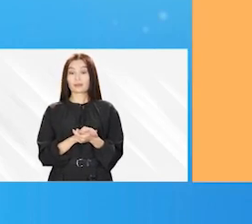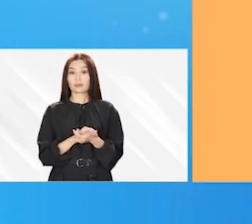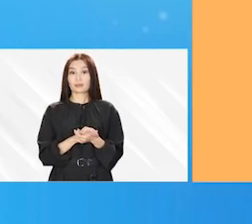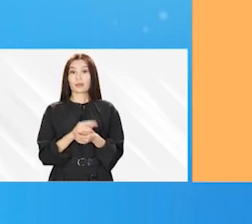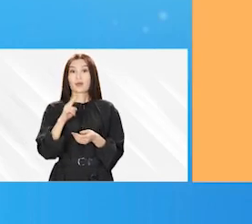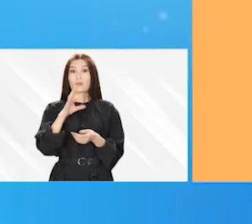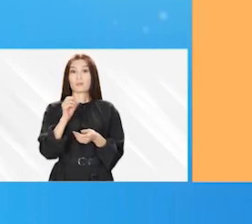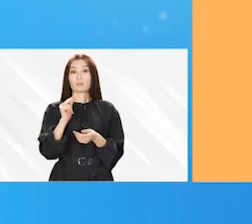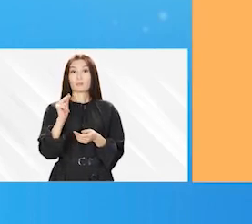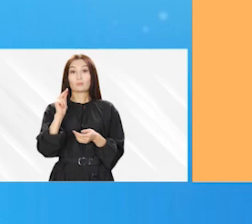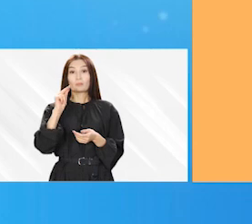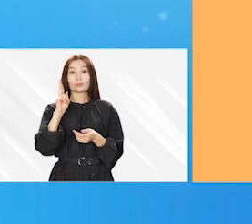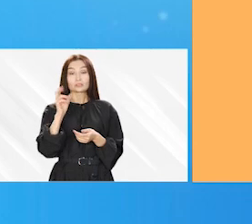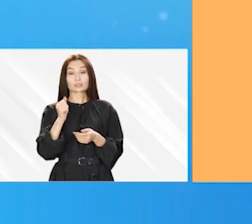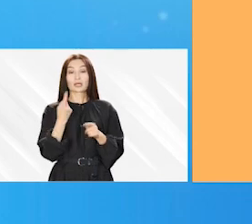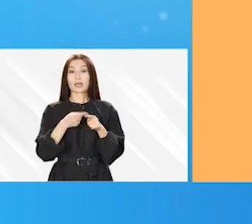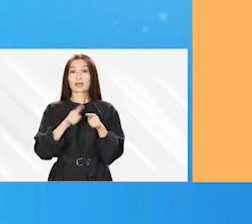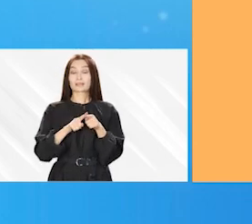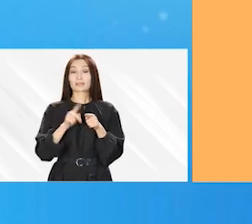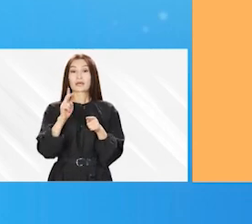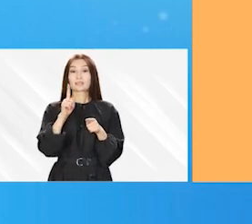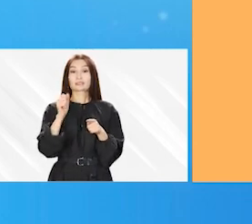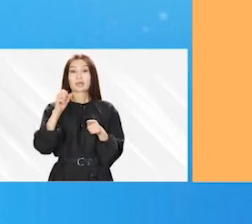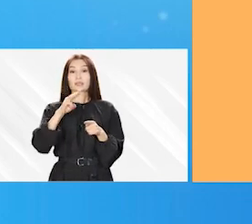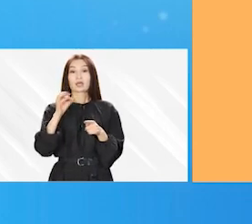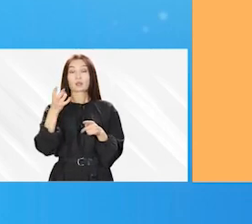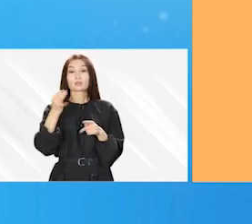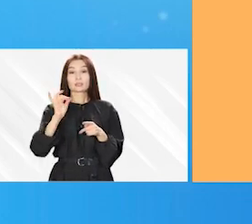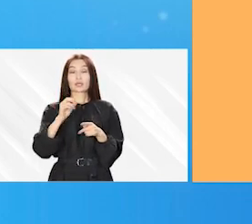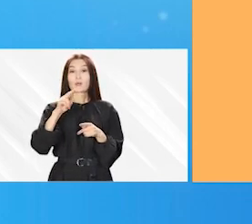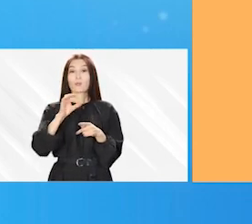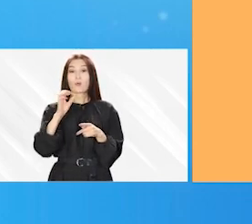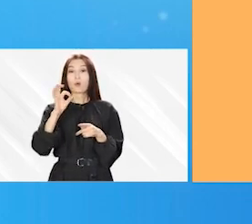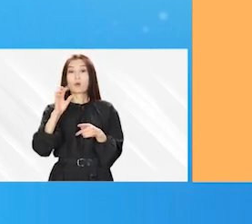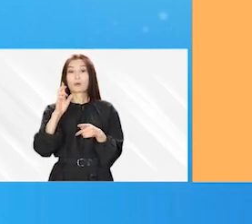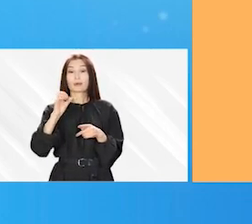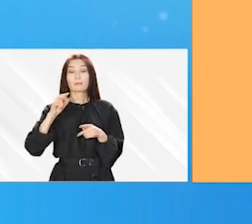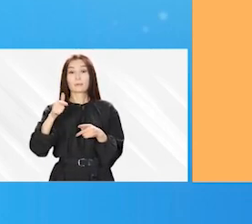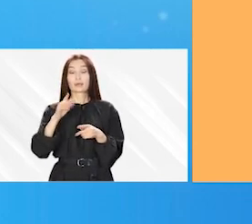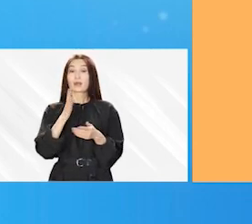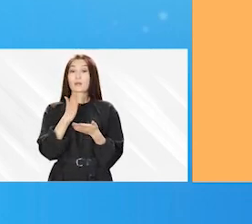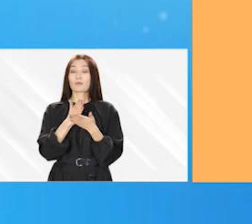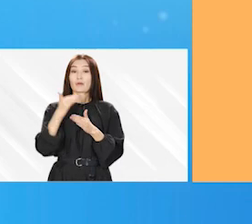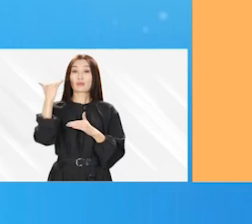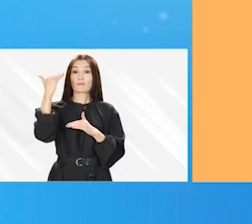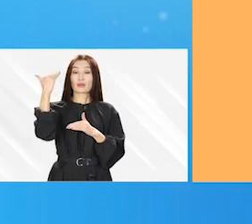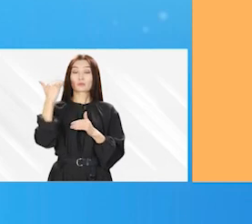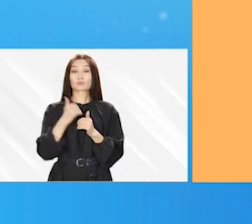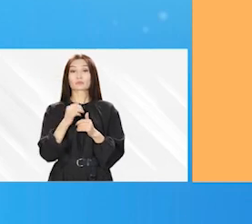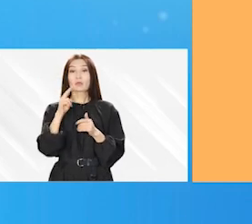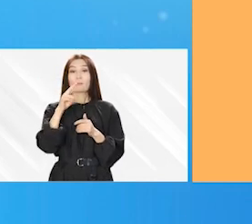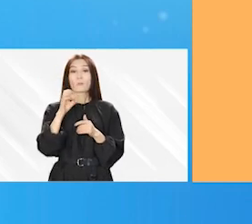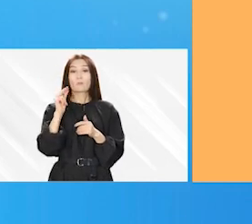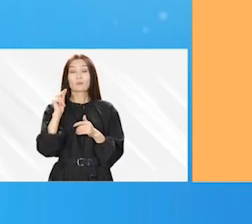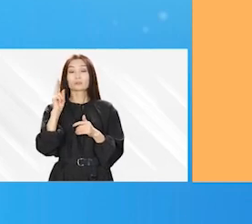. это зачаточный побег на вершине такого побега обычно имеется верхушечная почка